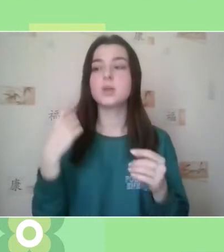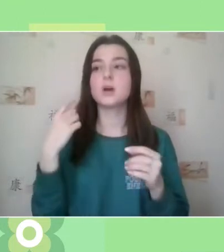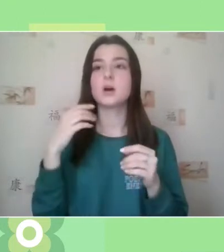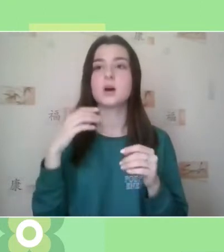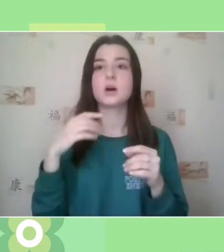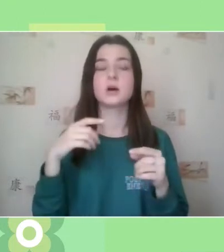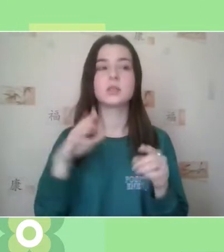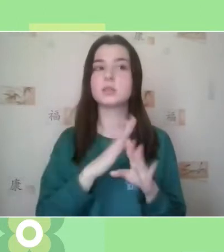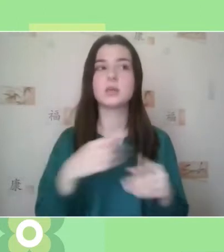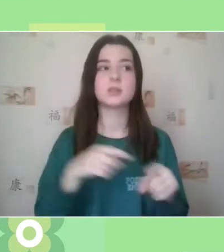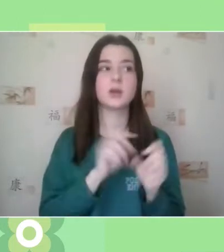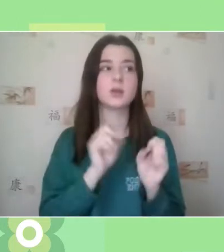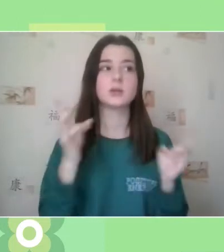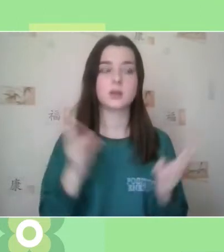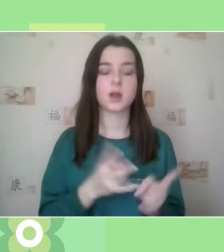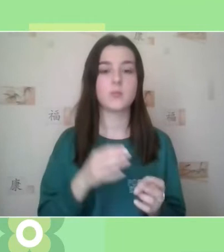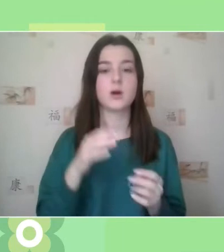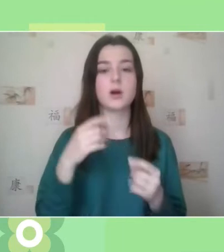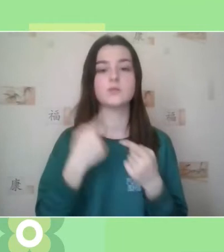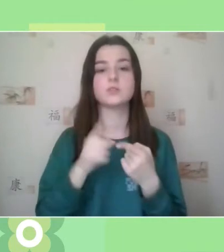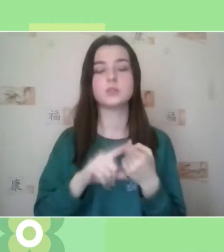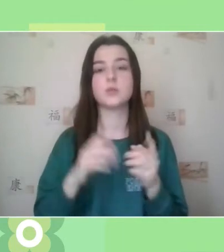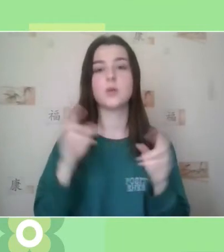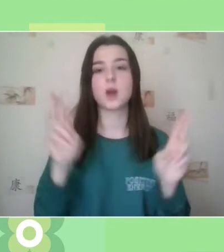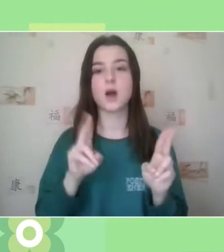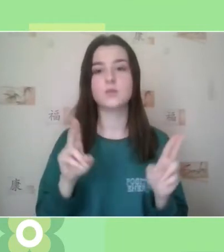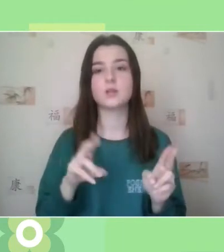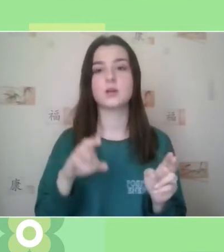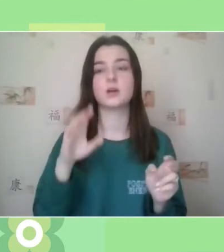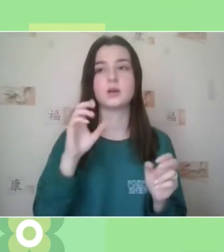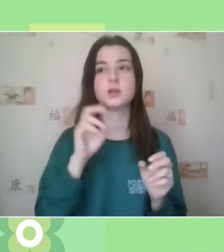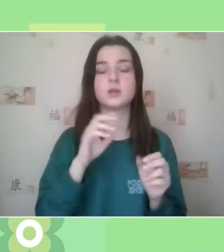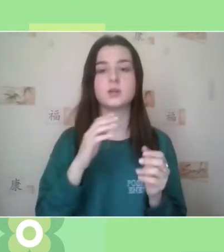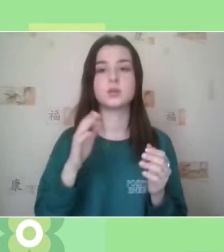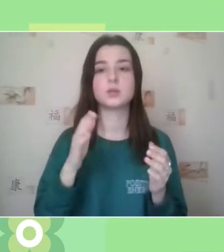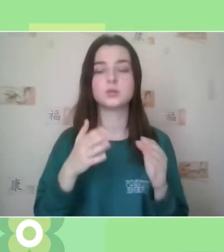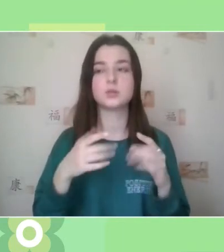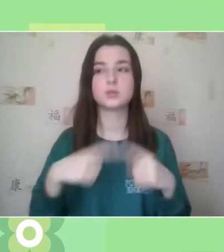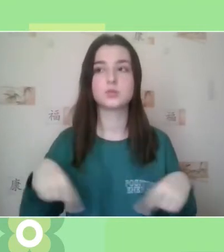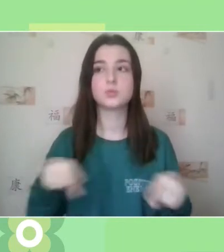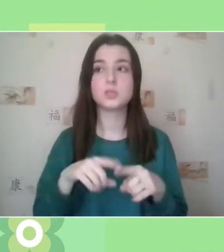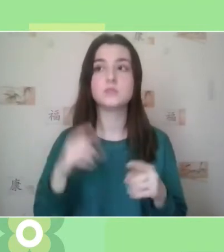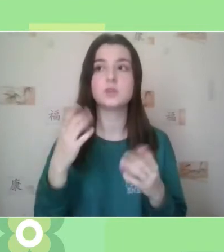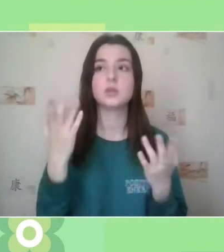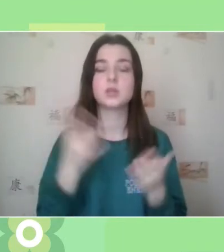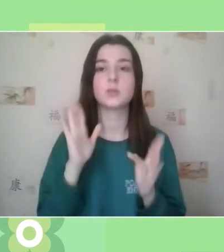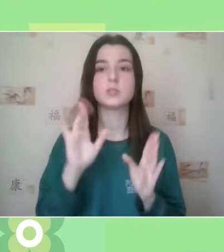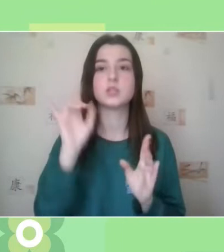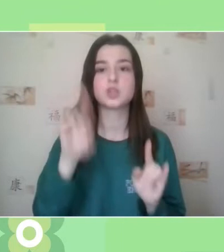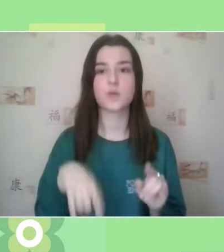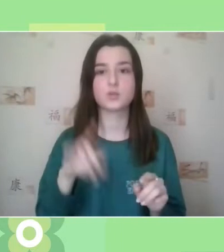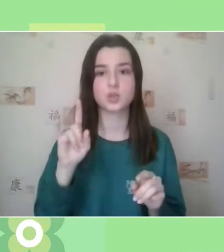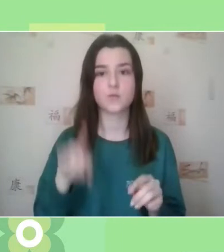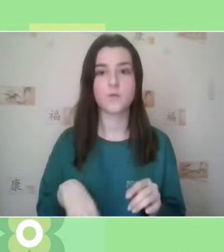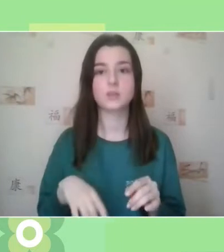суспільстві, традицій благочинності і так далі, які є. Їх можна тільки штрафувати. А оця загальна маса, скільки це виходить, там